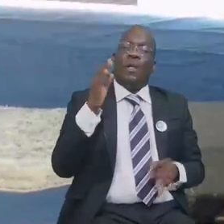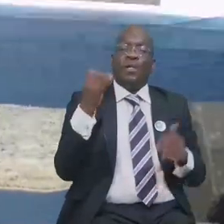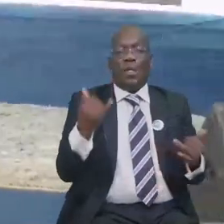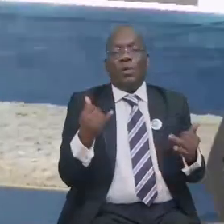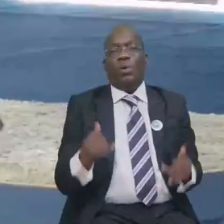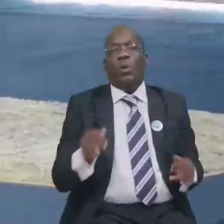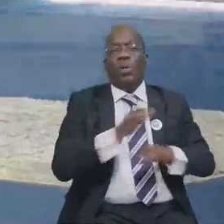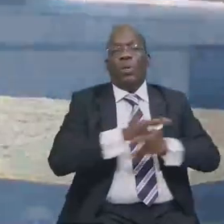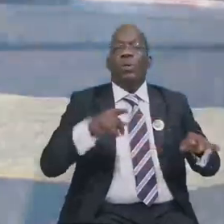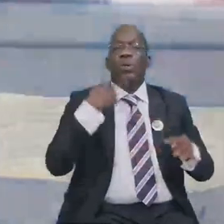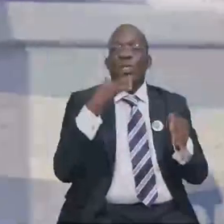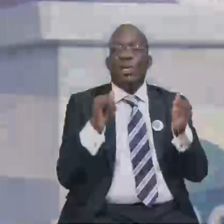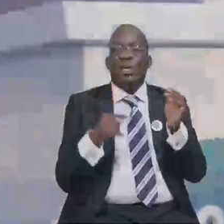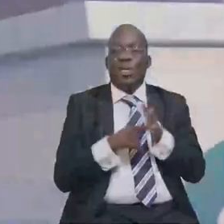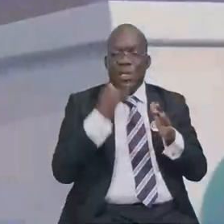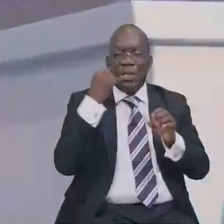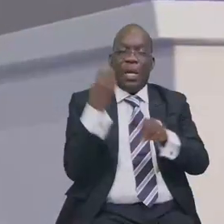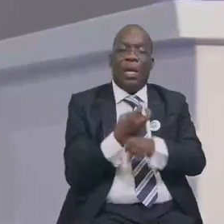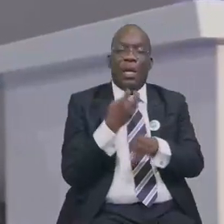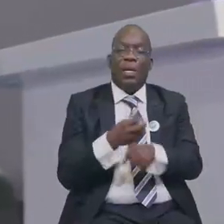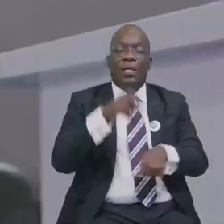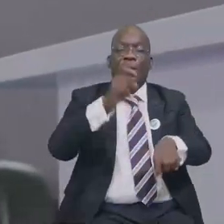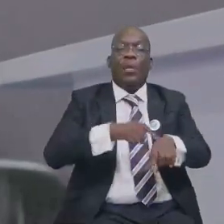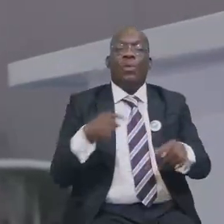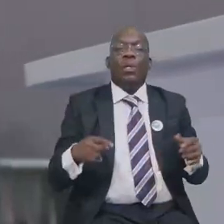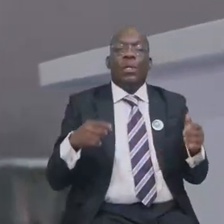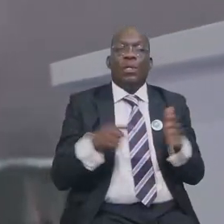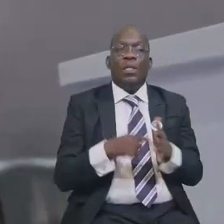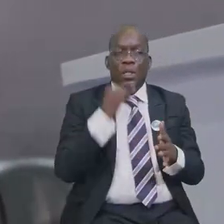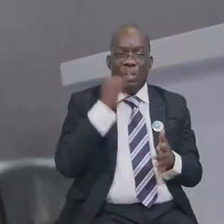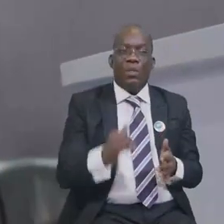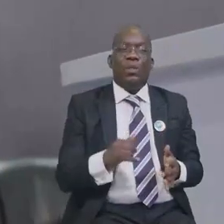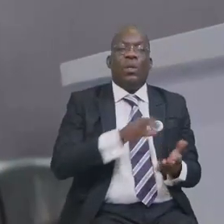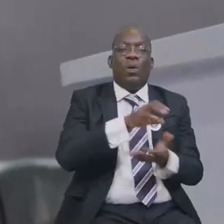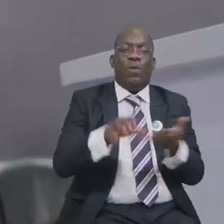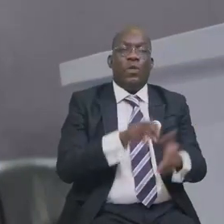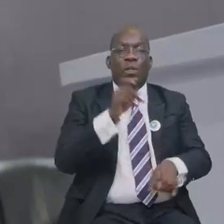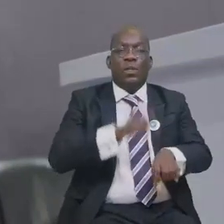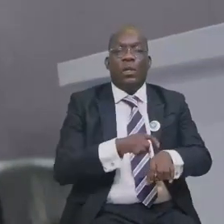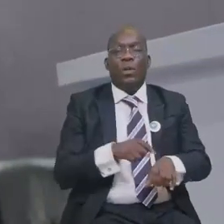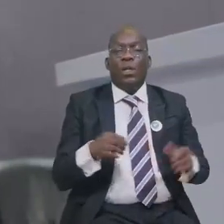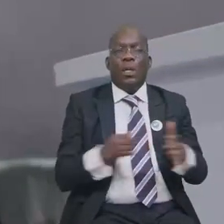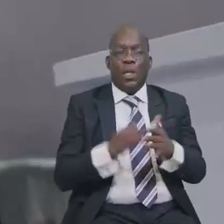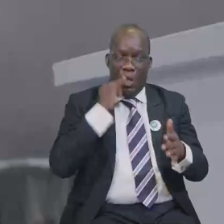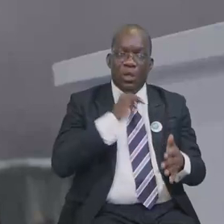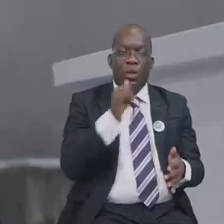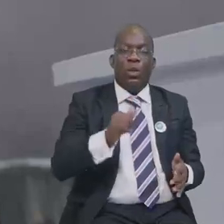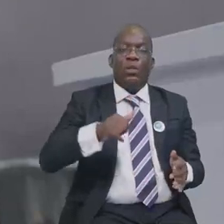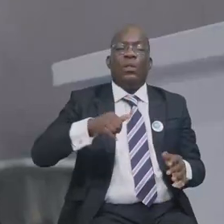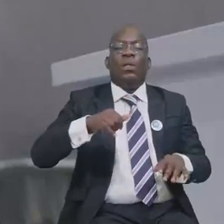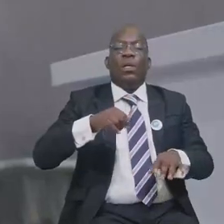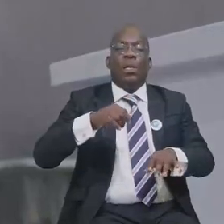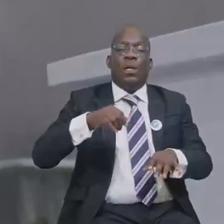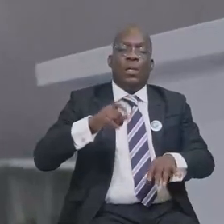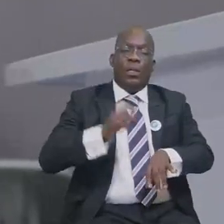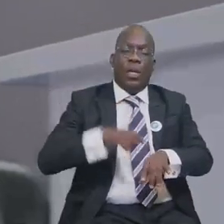pas, oh, c'est un moment difficile, c'est une période difficile et il n'est pas encore temps. Peut-être dans 4 mois,